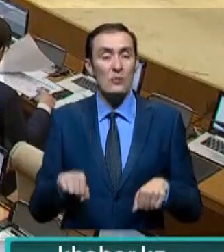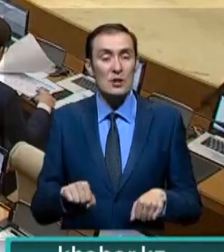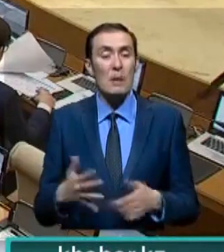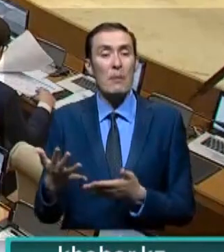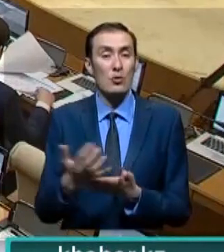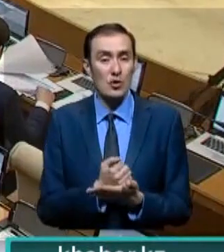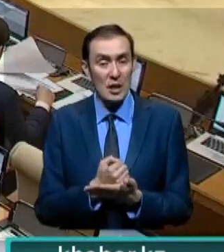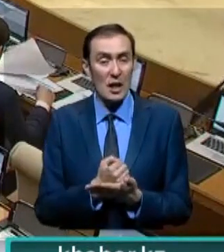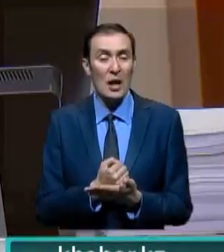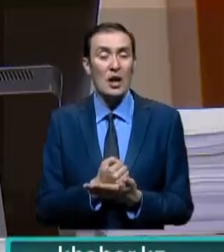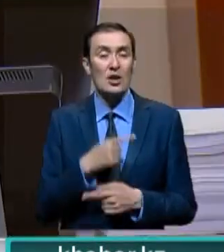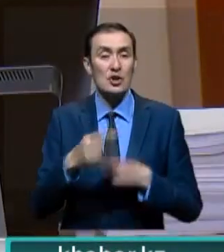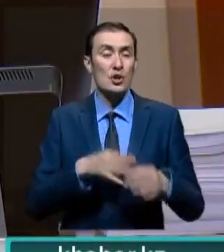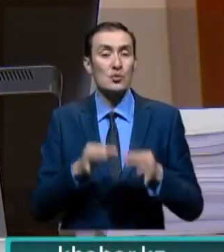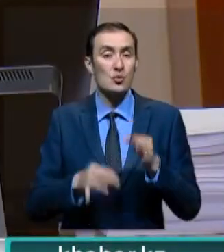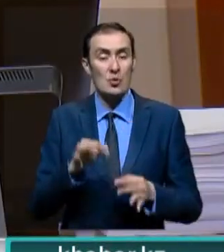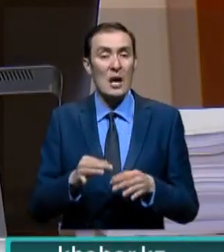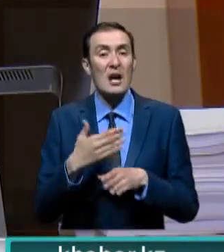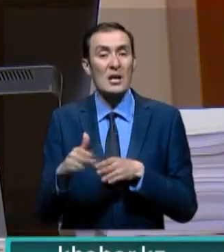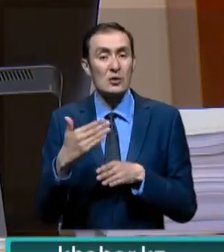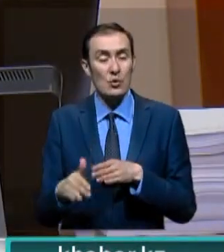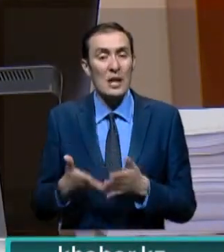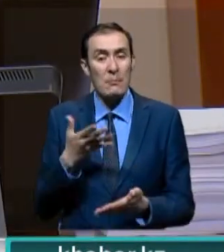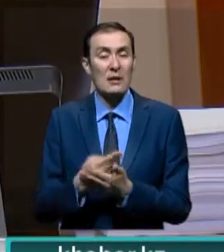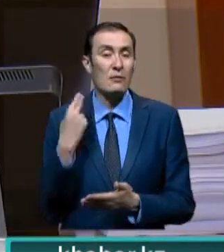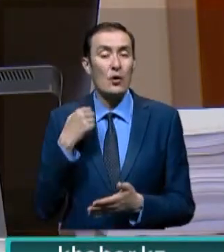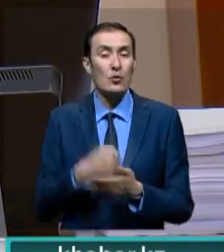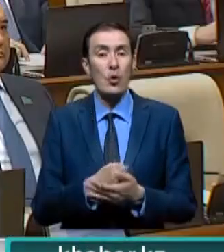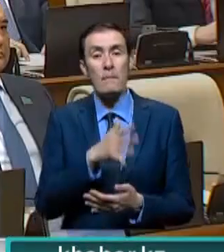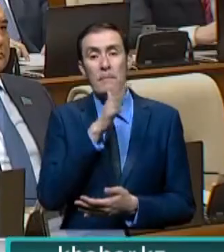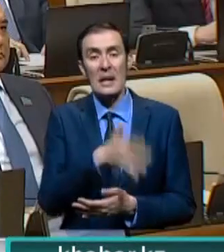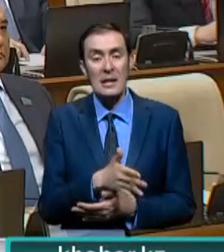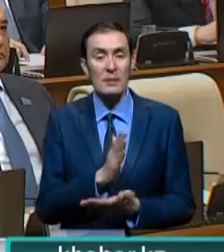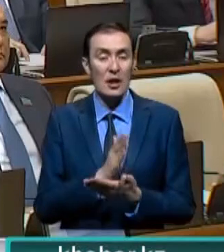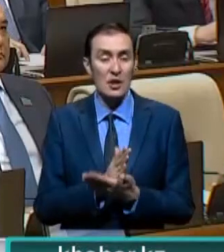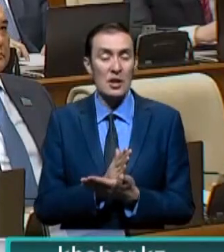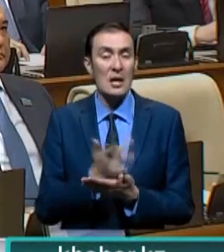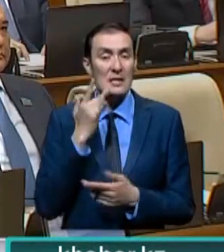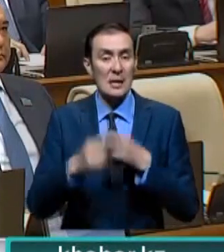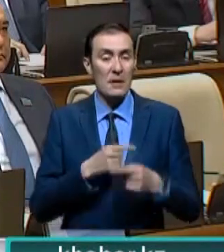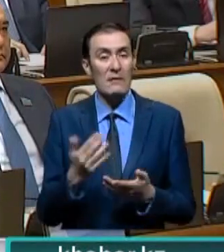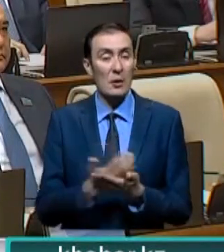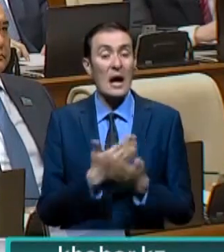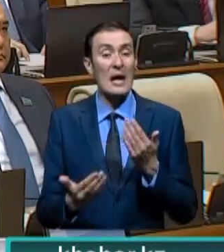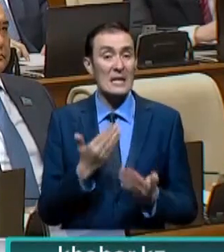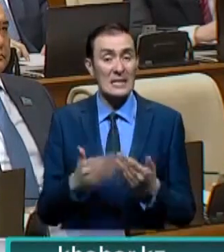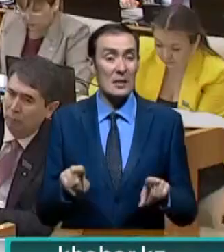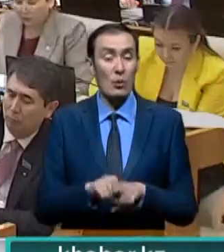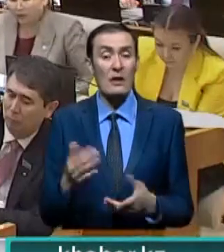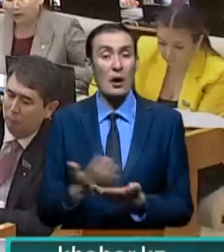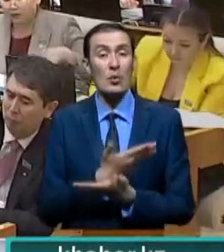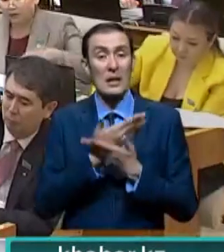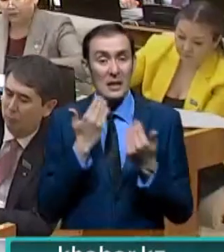получения в суде рассрочки на оплата долгов до 5 лет при наличие стабильного дохода а в случае если такого дохода